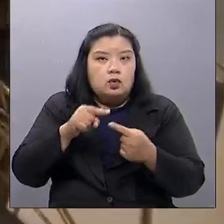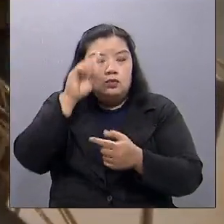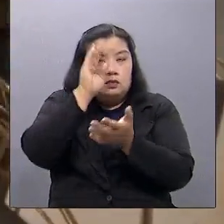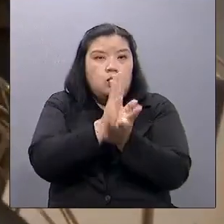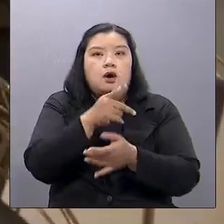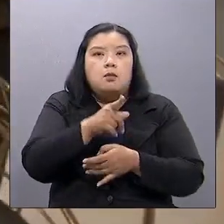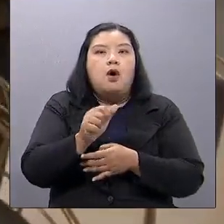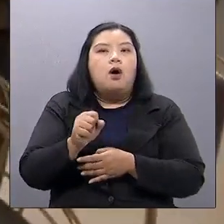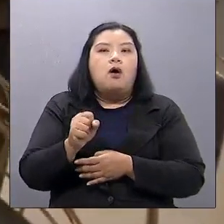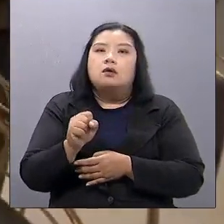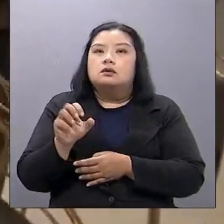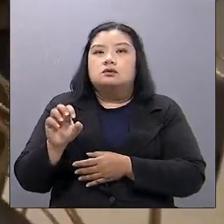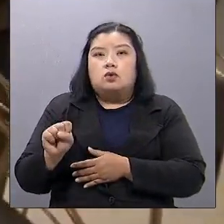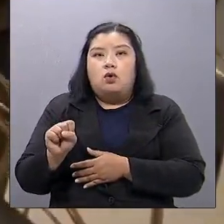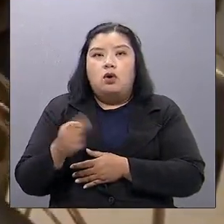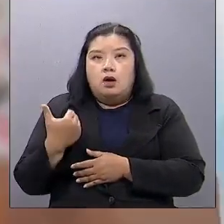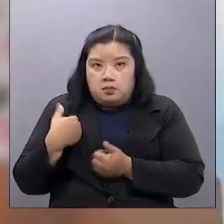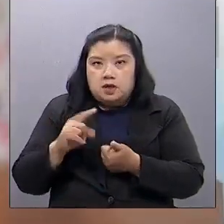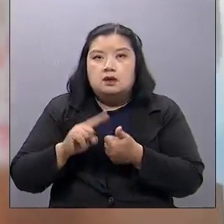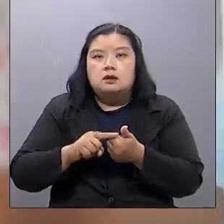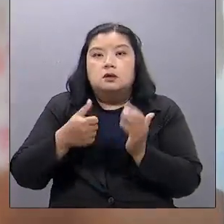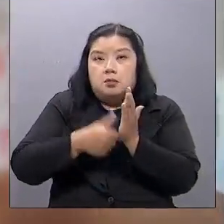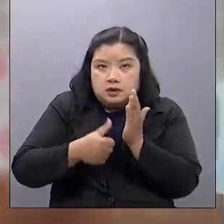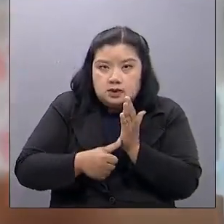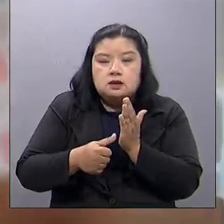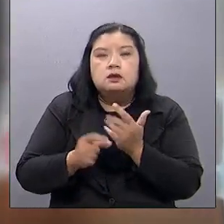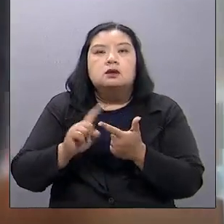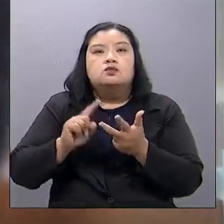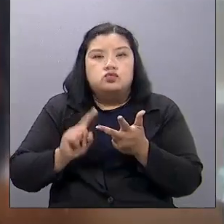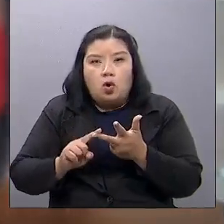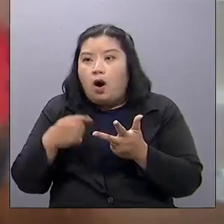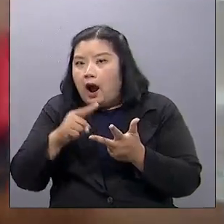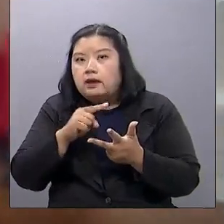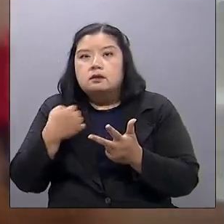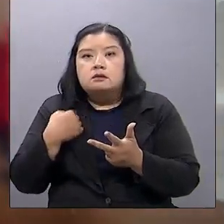เรียกทั้งเจ้าหน้าที่กรมสรรพากรเข้ามาร้องทุกข์และเรียกผู้